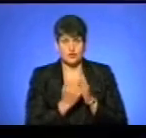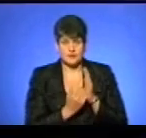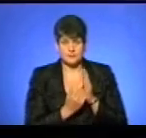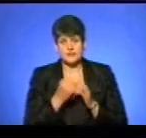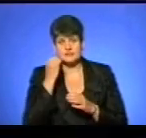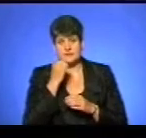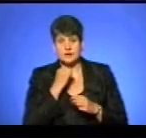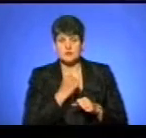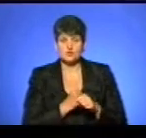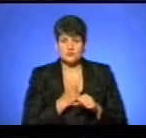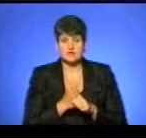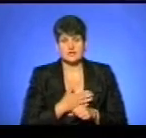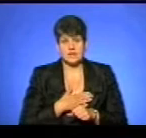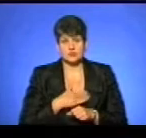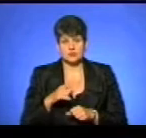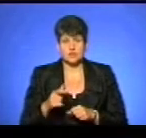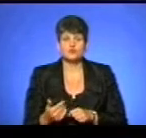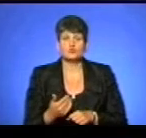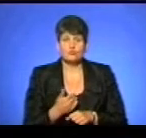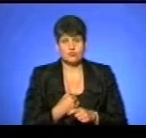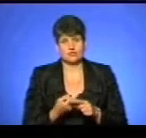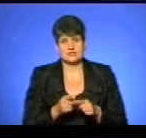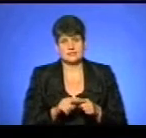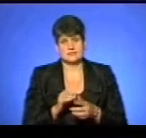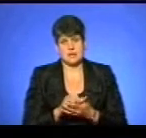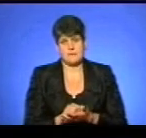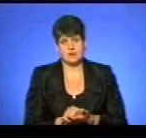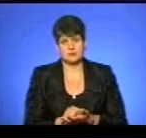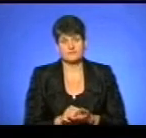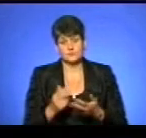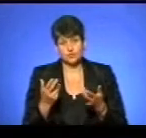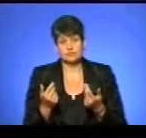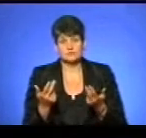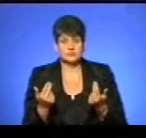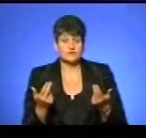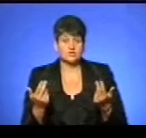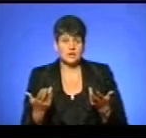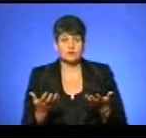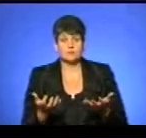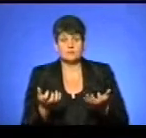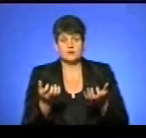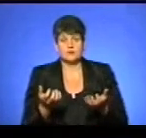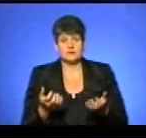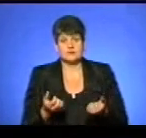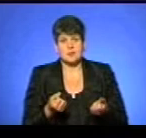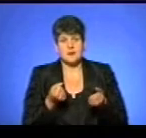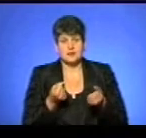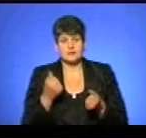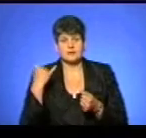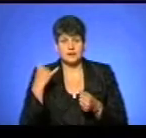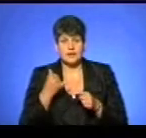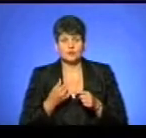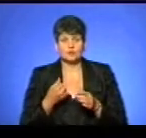завдячуючи працюватості наших людей, що хочуть все-таки цим займатися. Ну, звичайно, це, знаєте, утримати телятку до нового року – це